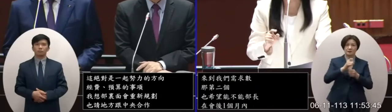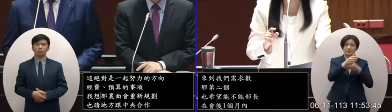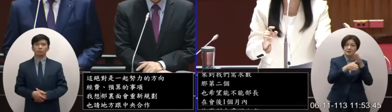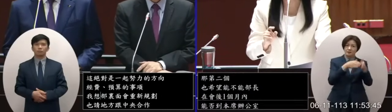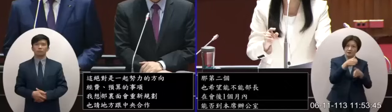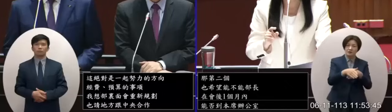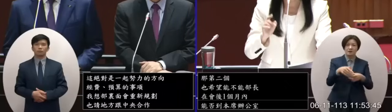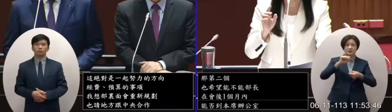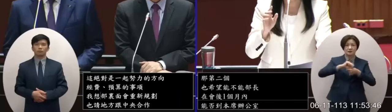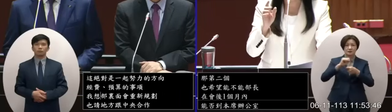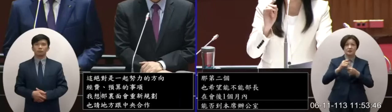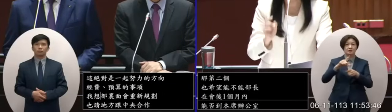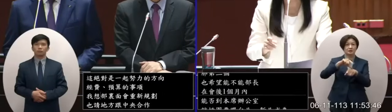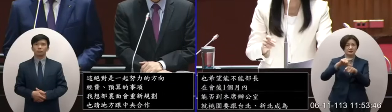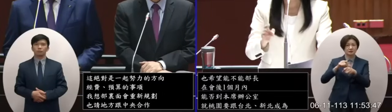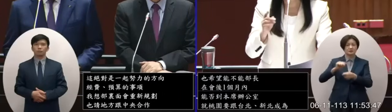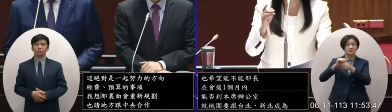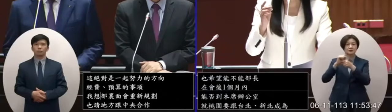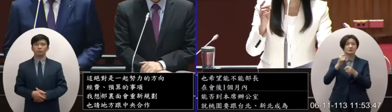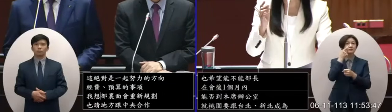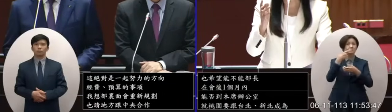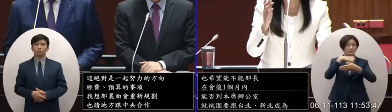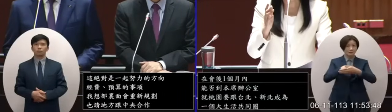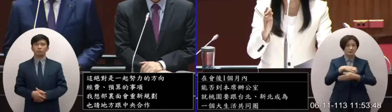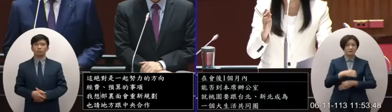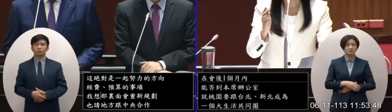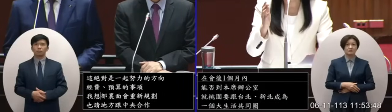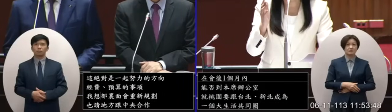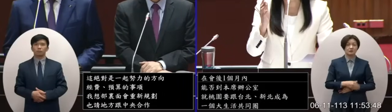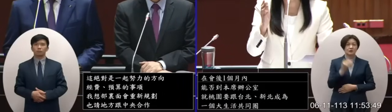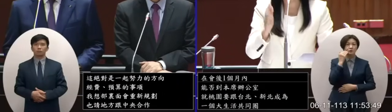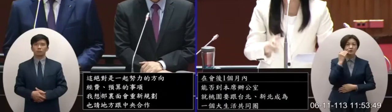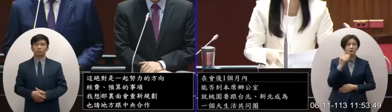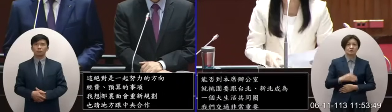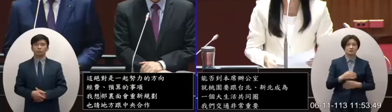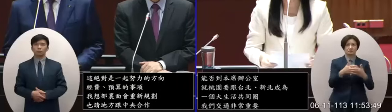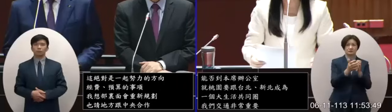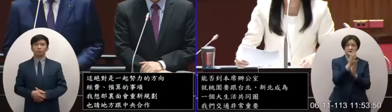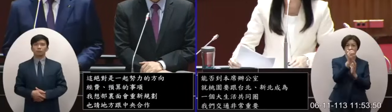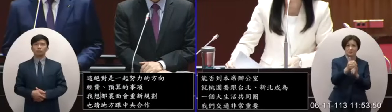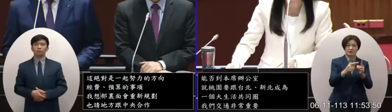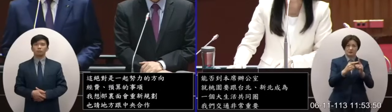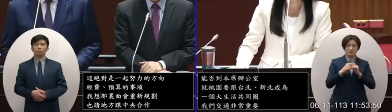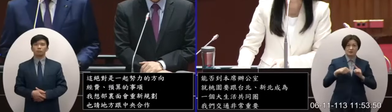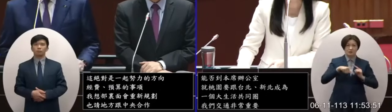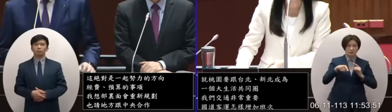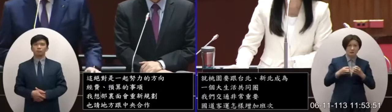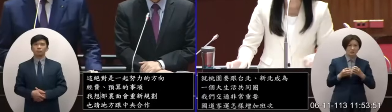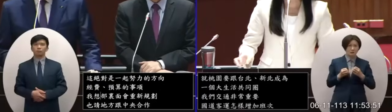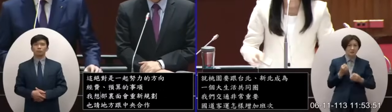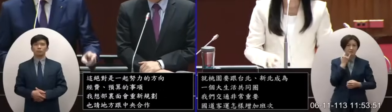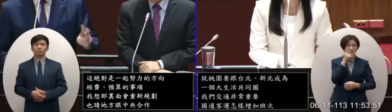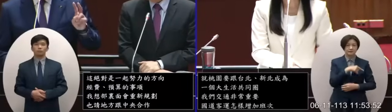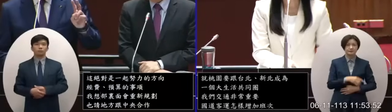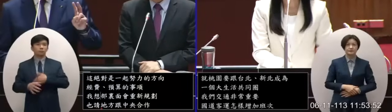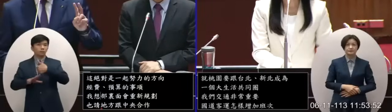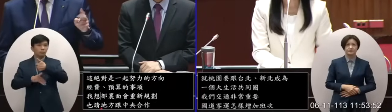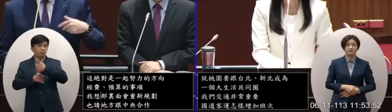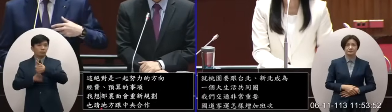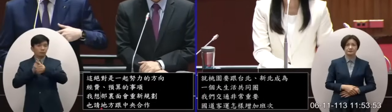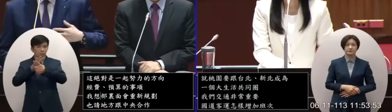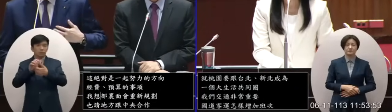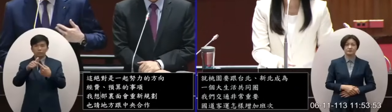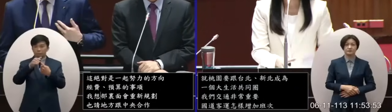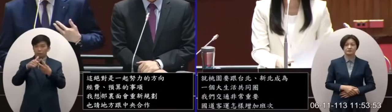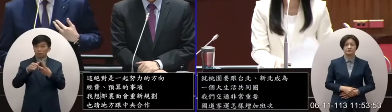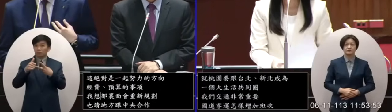优化它的班次时间？那一个月内我们有案子之后，请这个部长到我办公室来说明，可以吗？ 是，跟我们报告两个具体，一